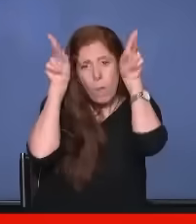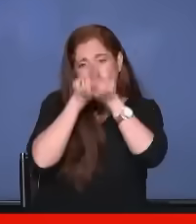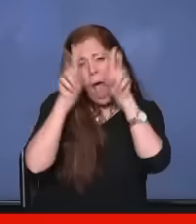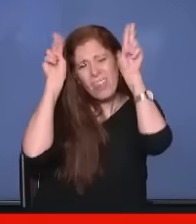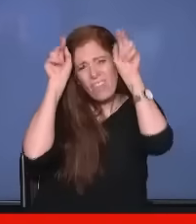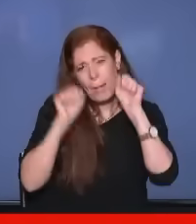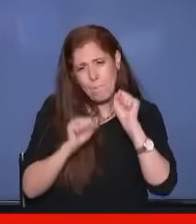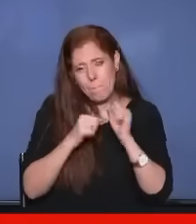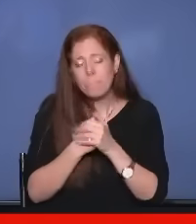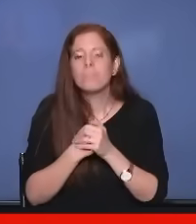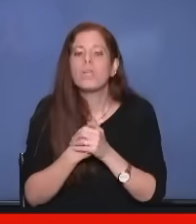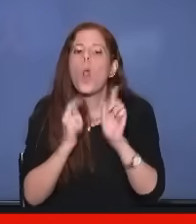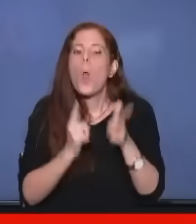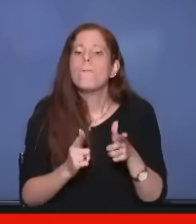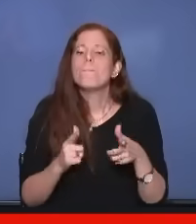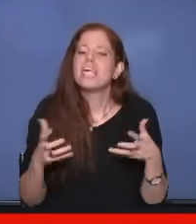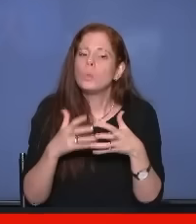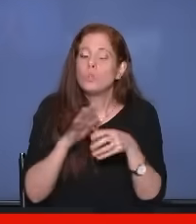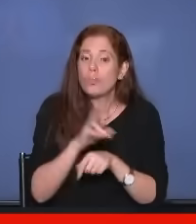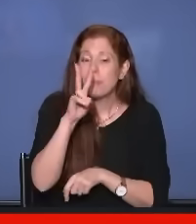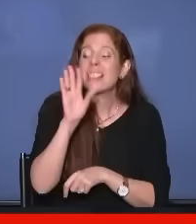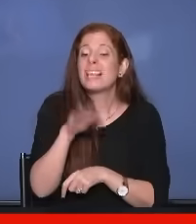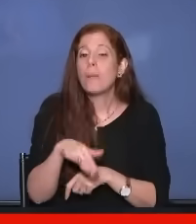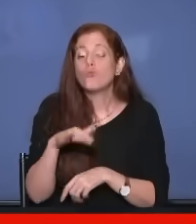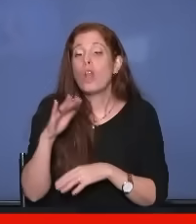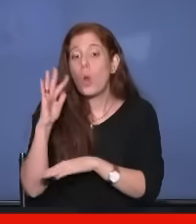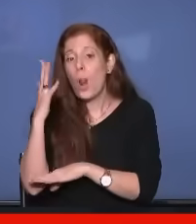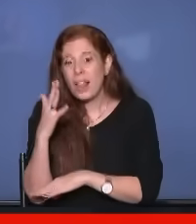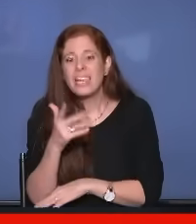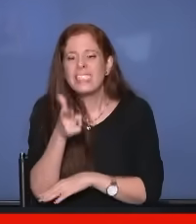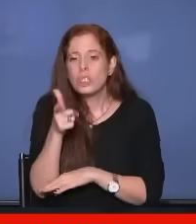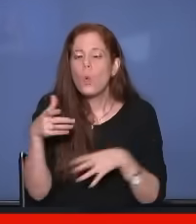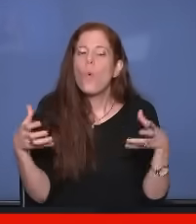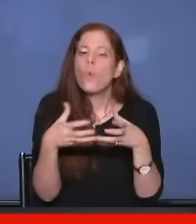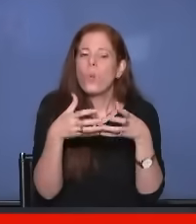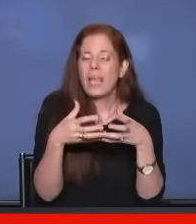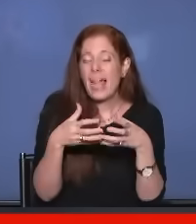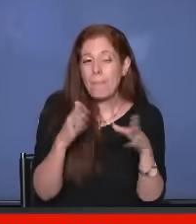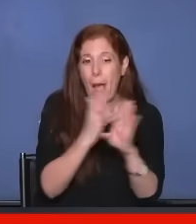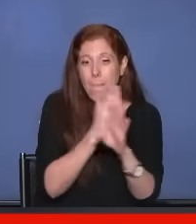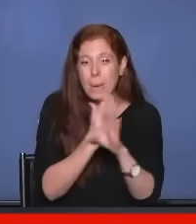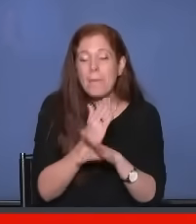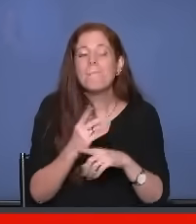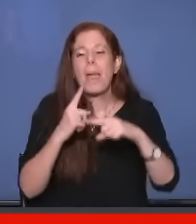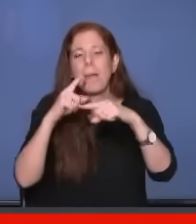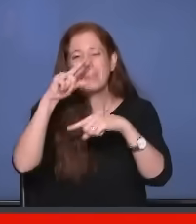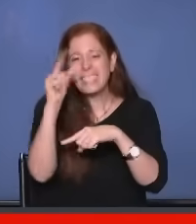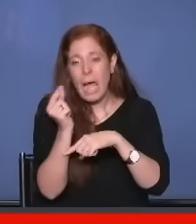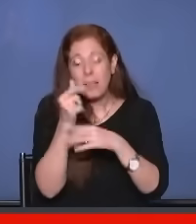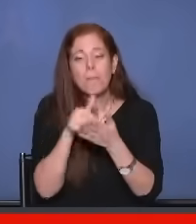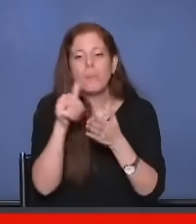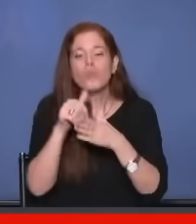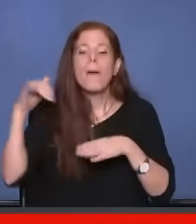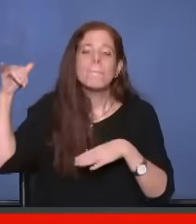לוחמי גדוד 12 גם כן של גולני חיסלו חוליית מחבלים במסגד בחני ונס בהמשך מטוס קרב השמיד את